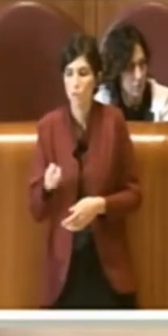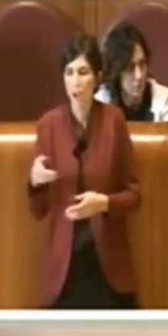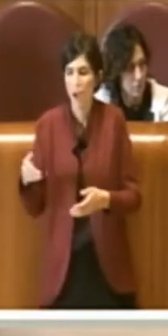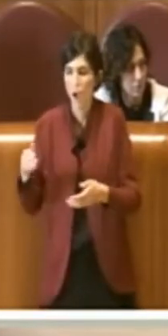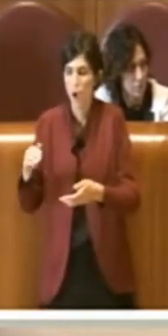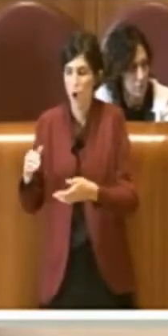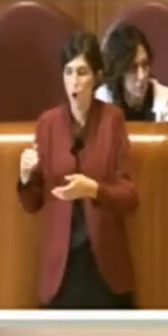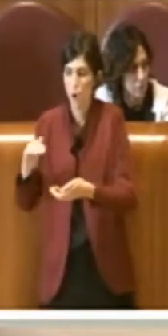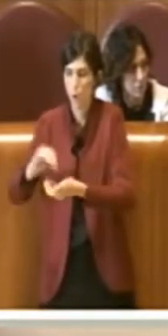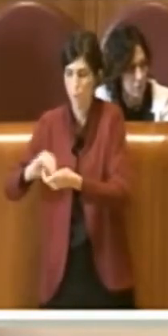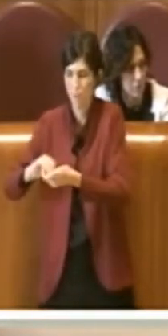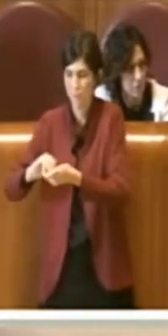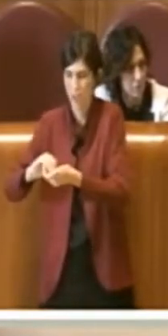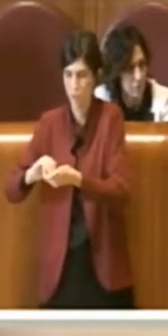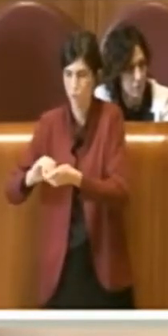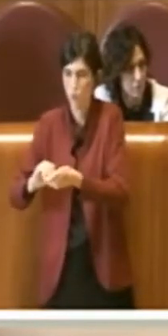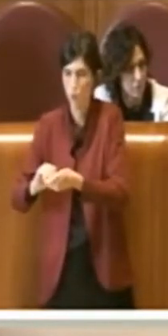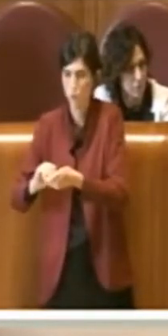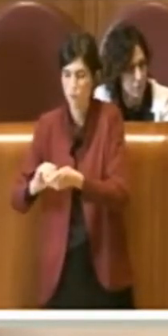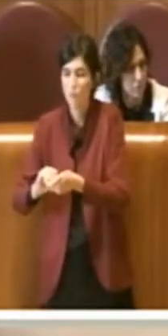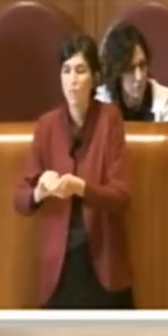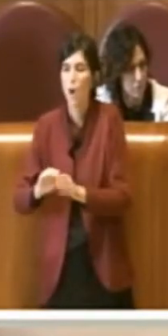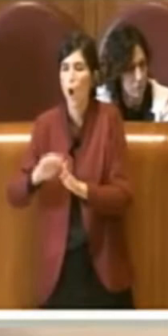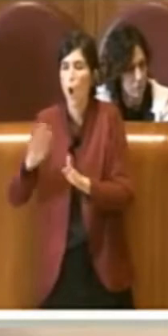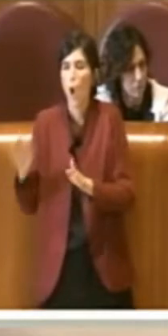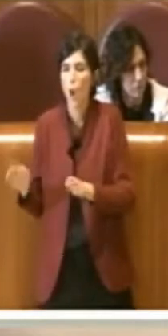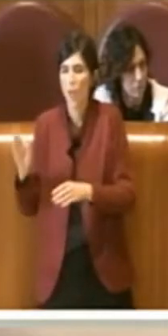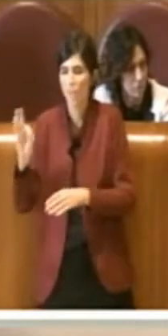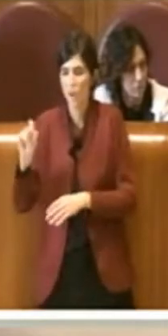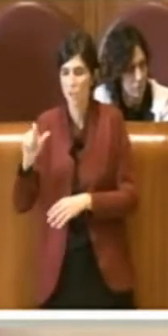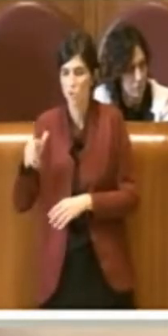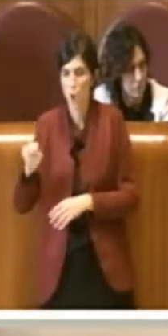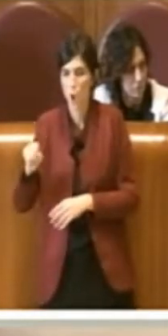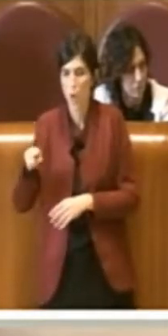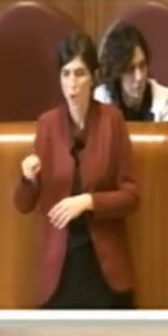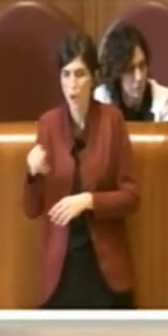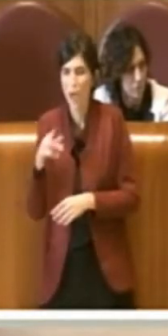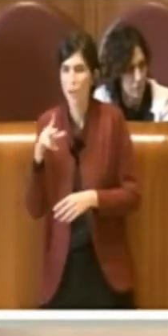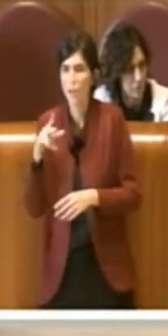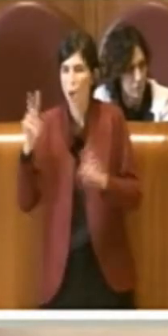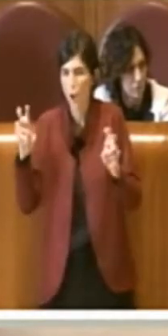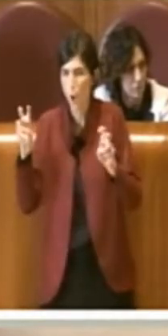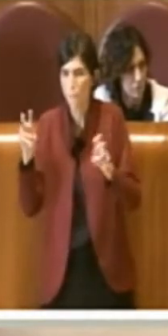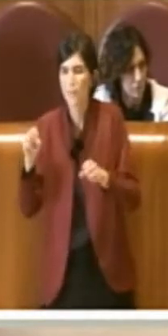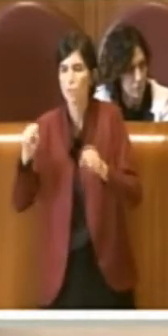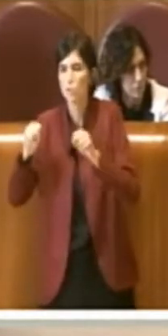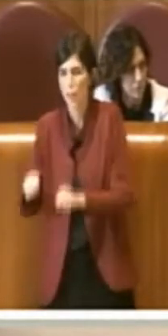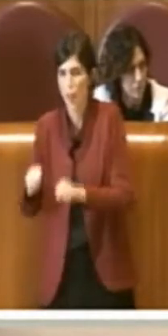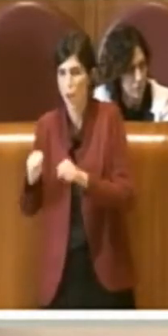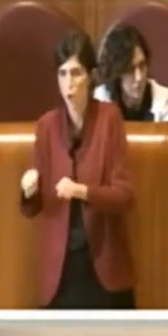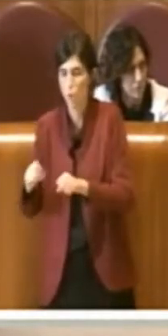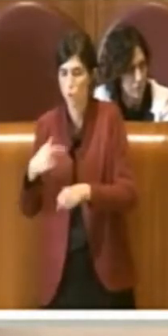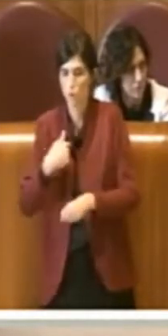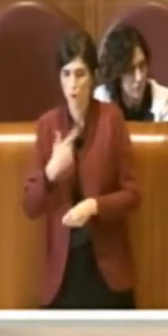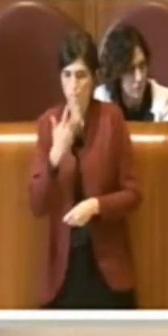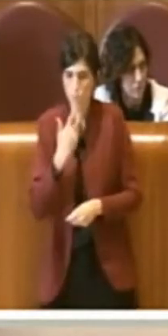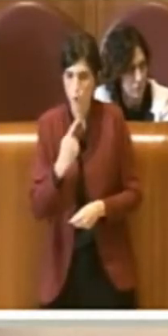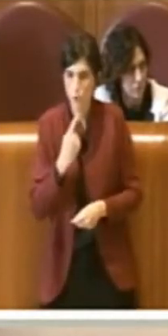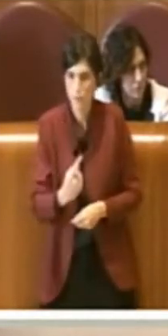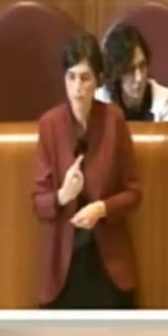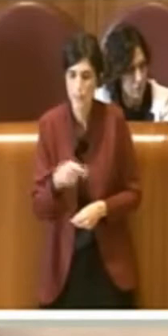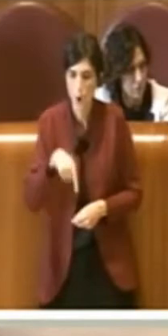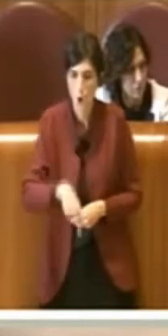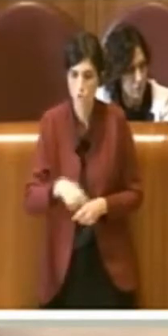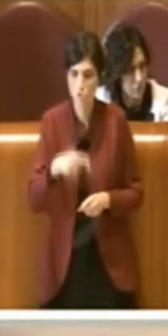Colle Faggiolara che ha parlato di salute. Ebbene, io anticipo una cosa: noi stiamo per presentare un ordine del giorno,